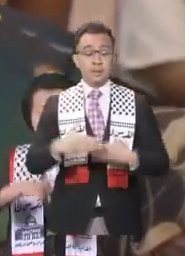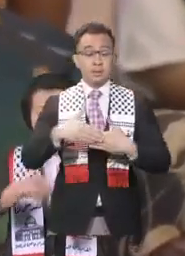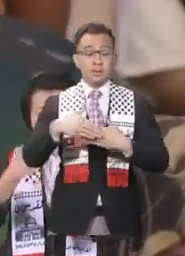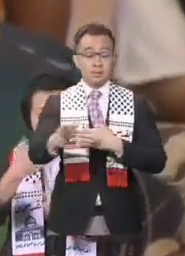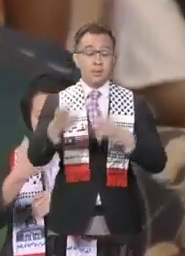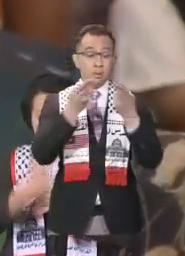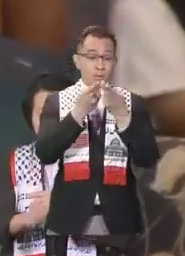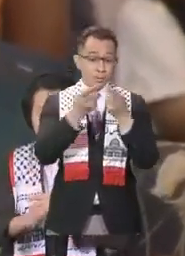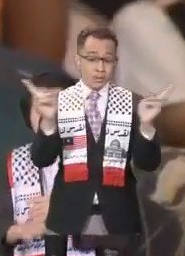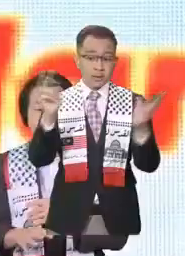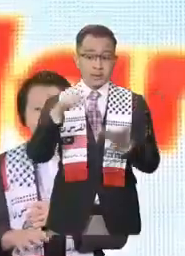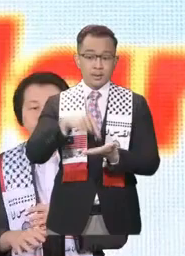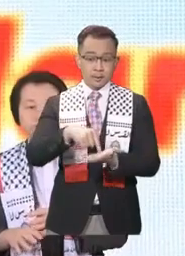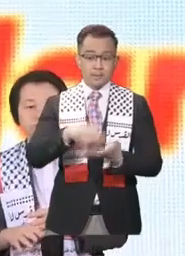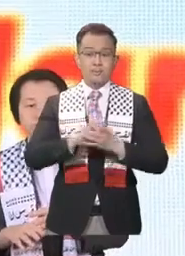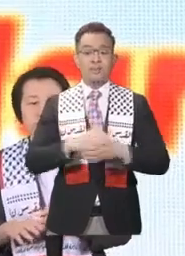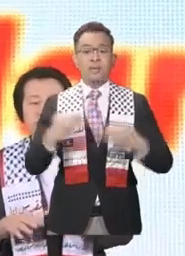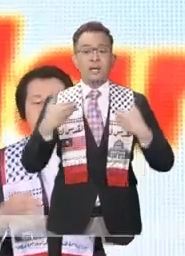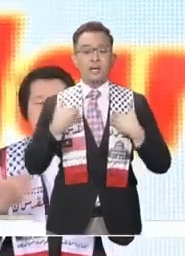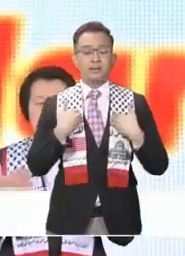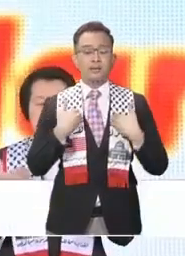puman ini